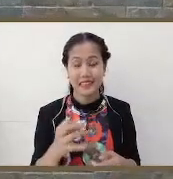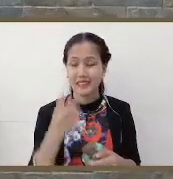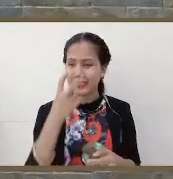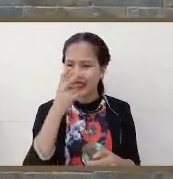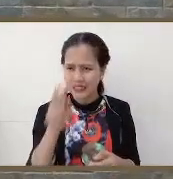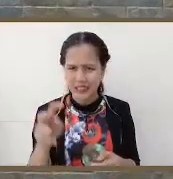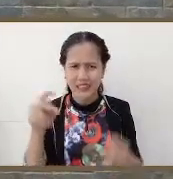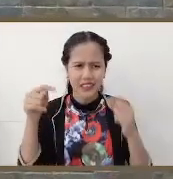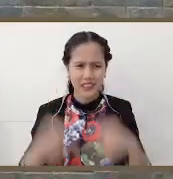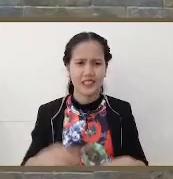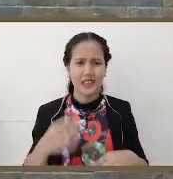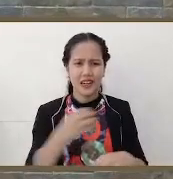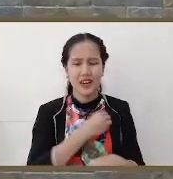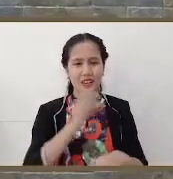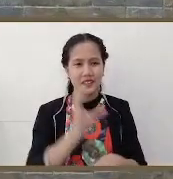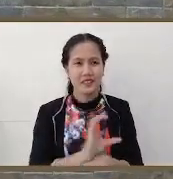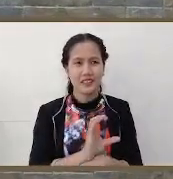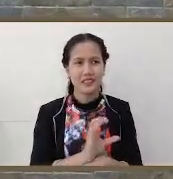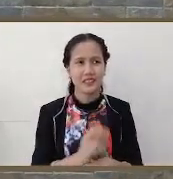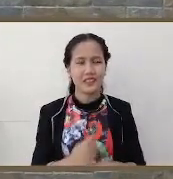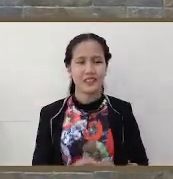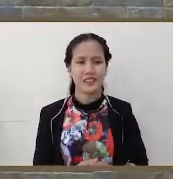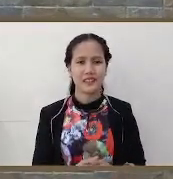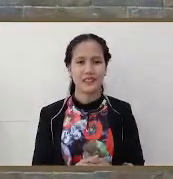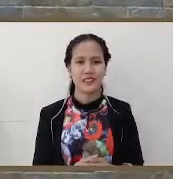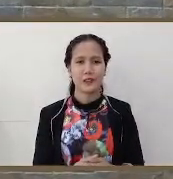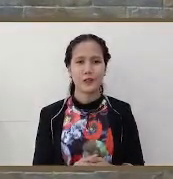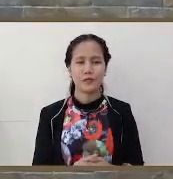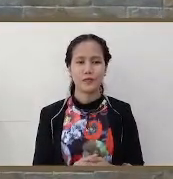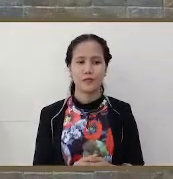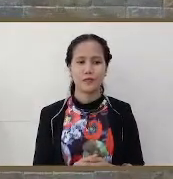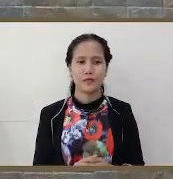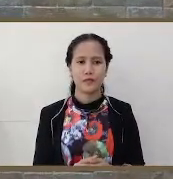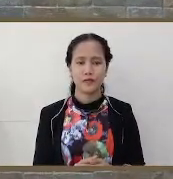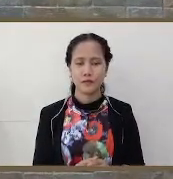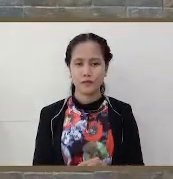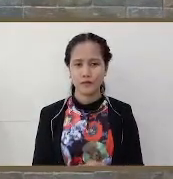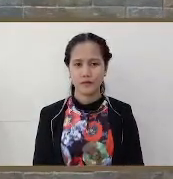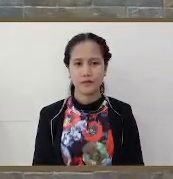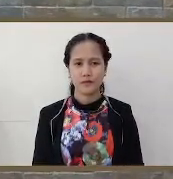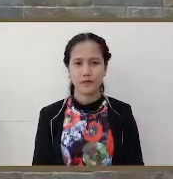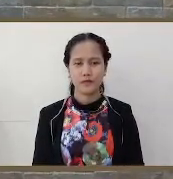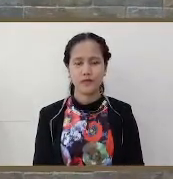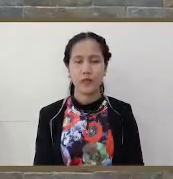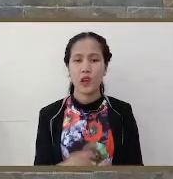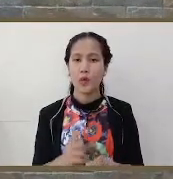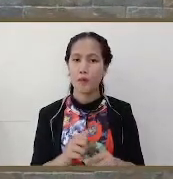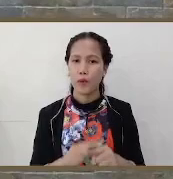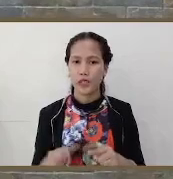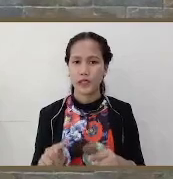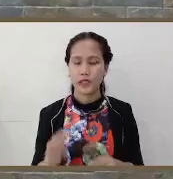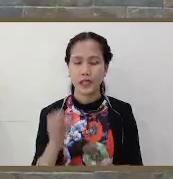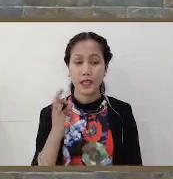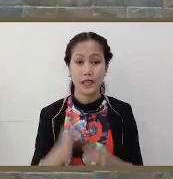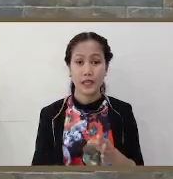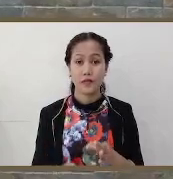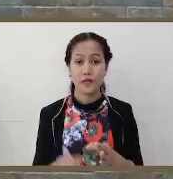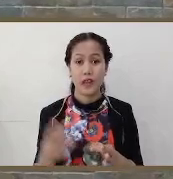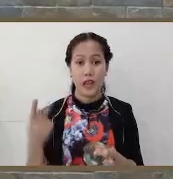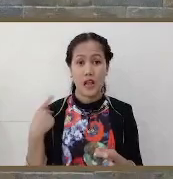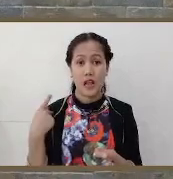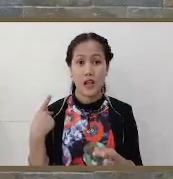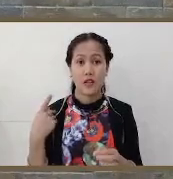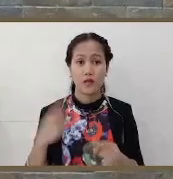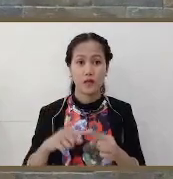church. Kung saan tayo nabibilang, including the missions. Pero mga kapatid, kung meron po sa atin that we're going to choose